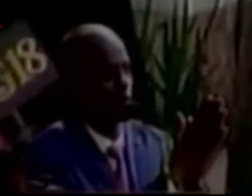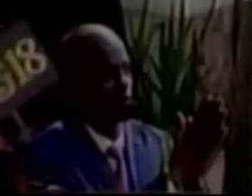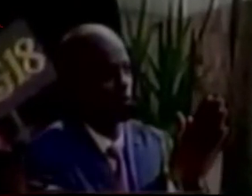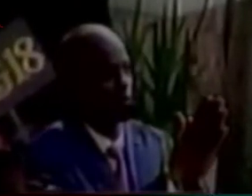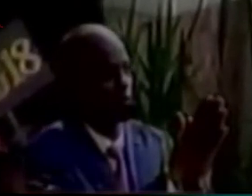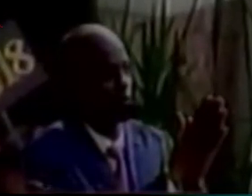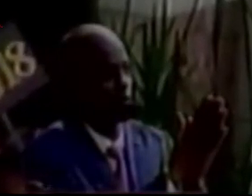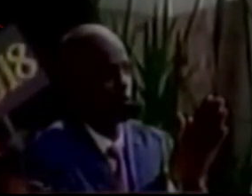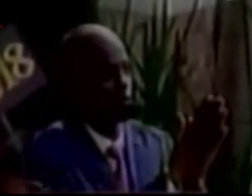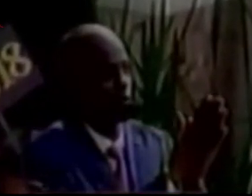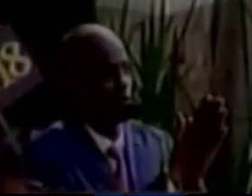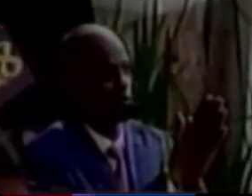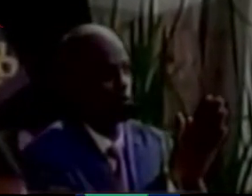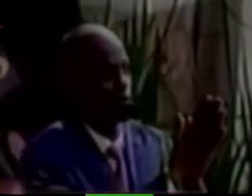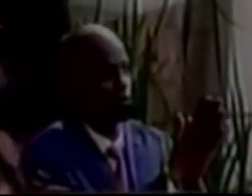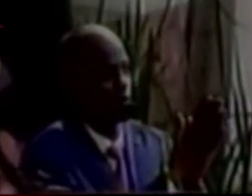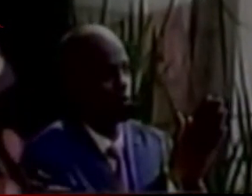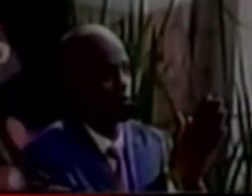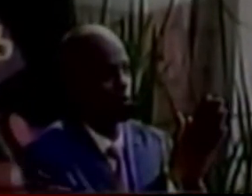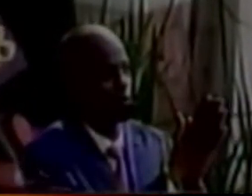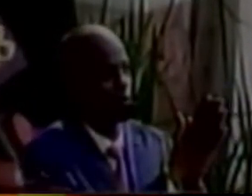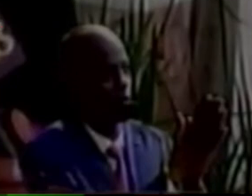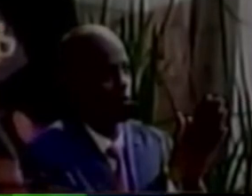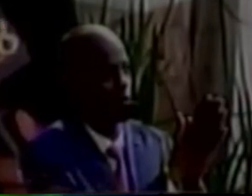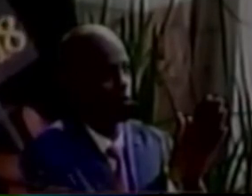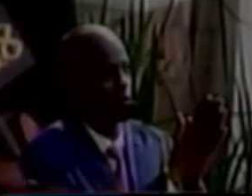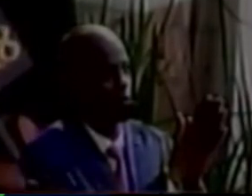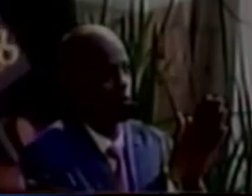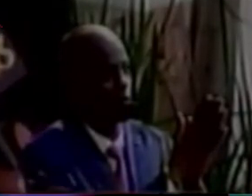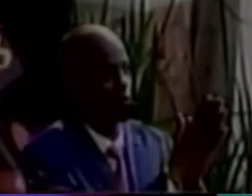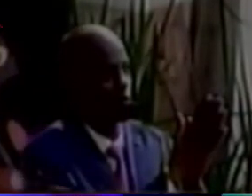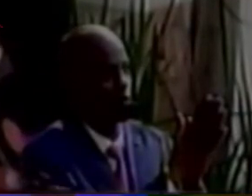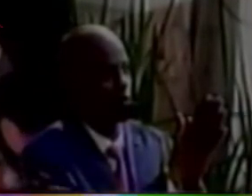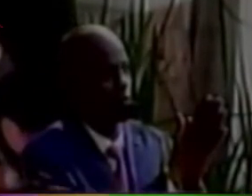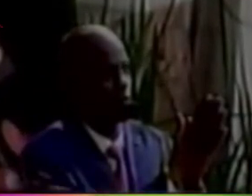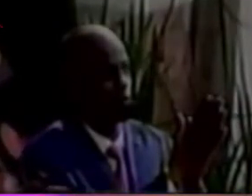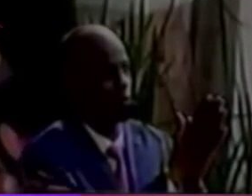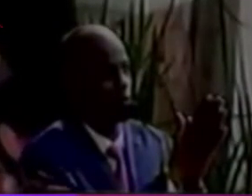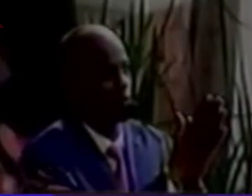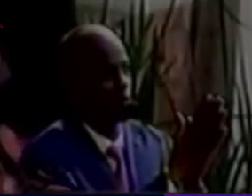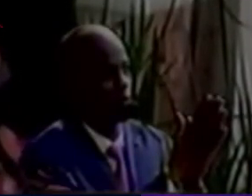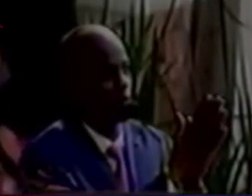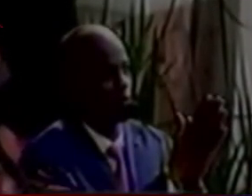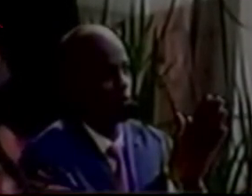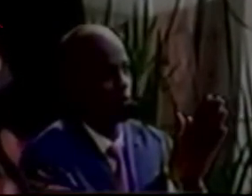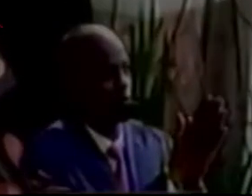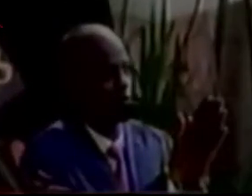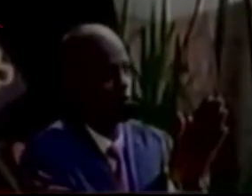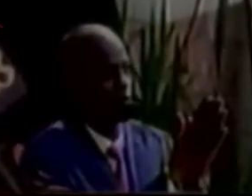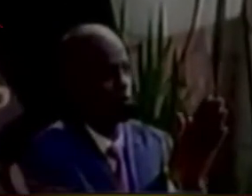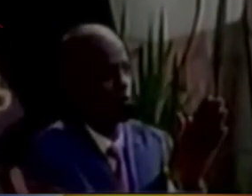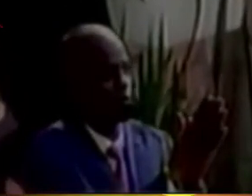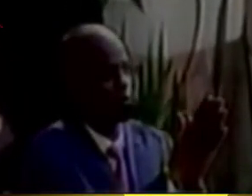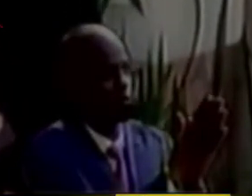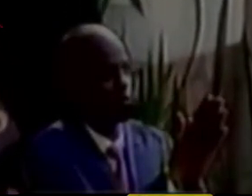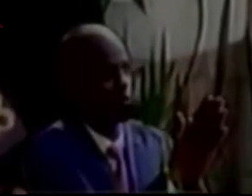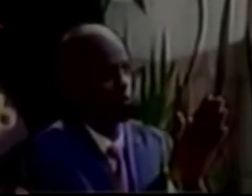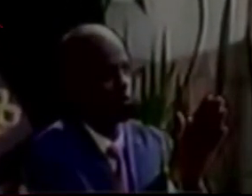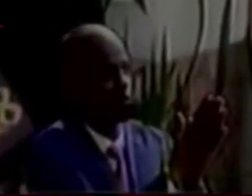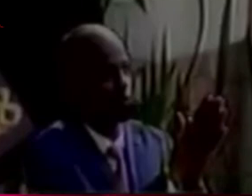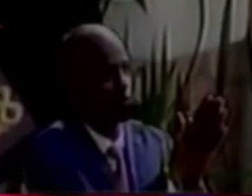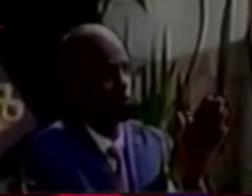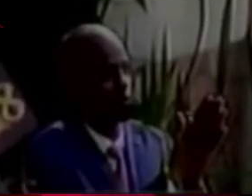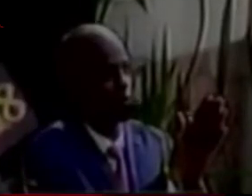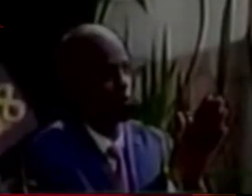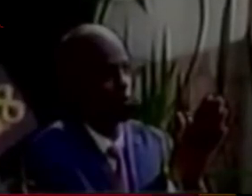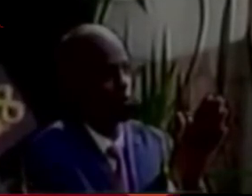que je participe dans ce symposium là. Même qu'on réalité hein, avec César, bon, puisque Père Wismic. Donc